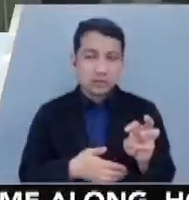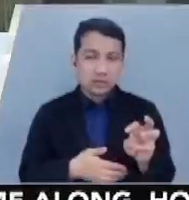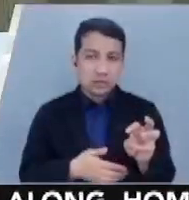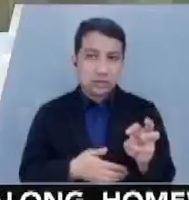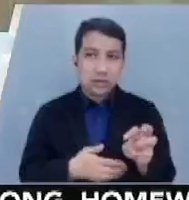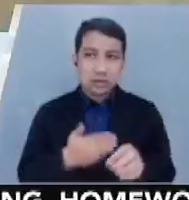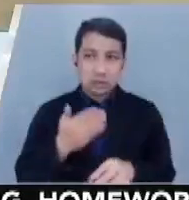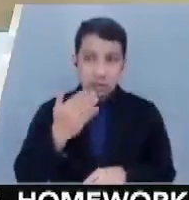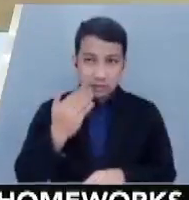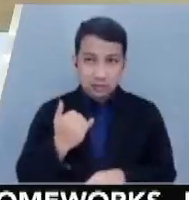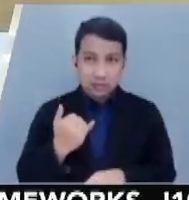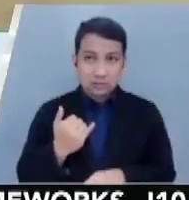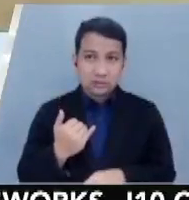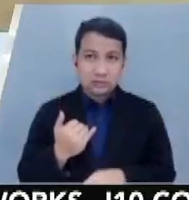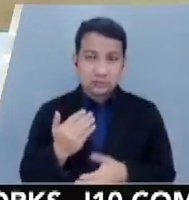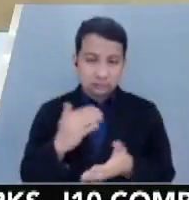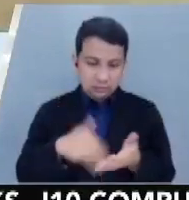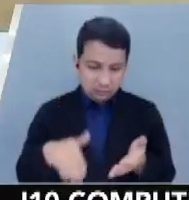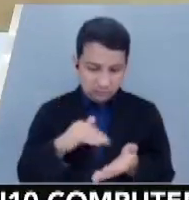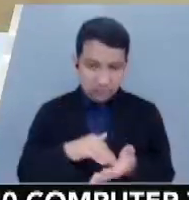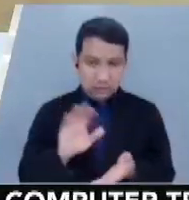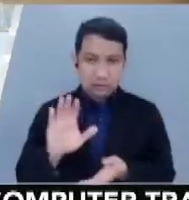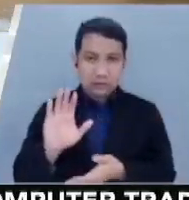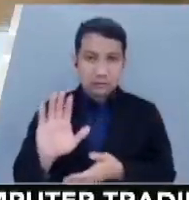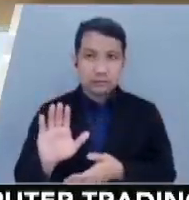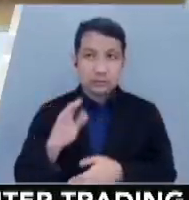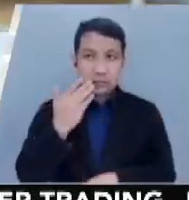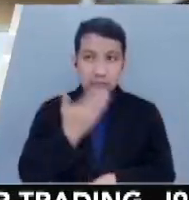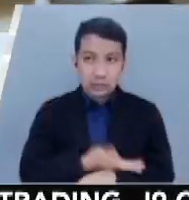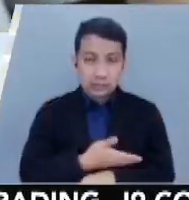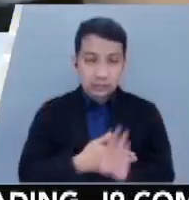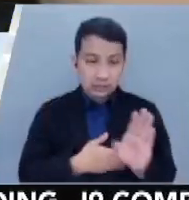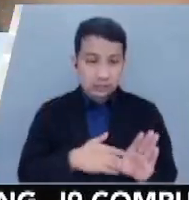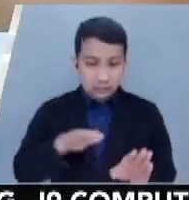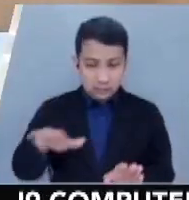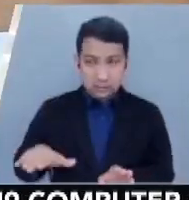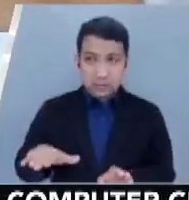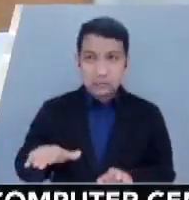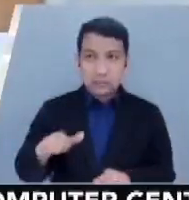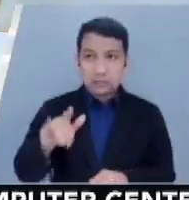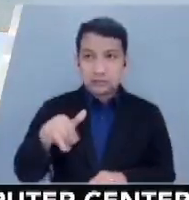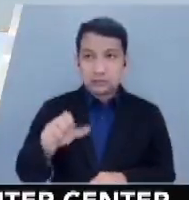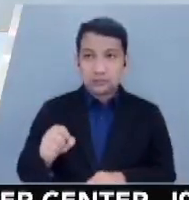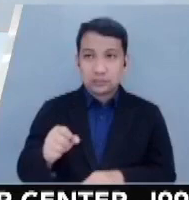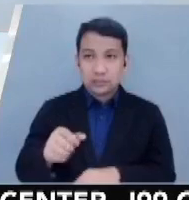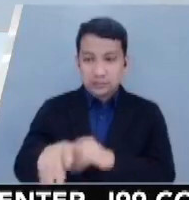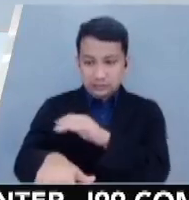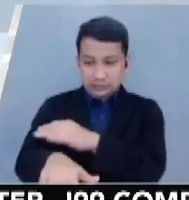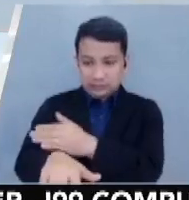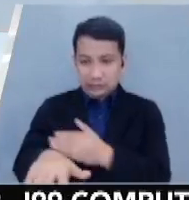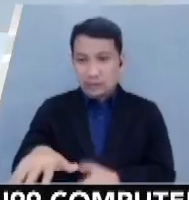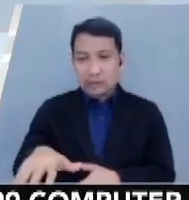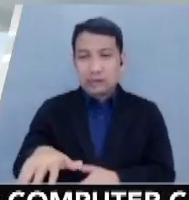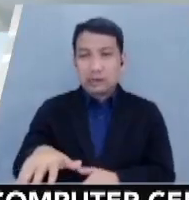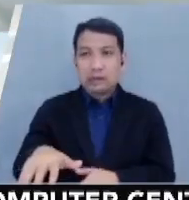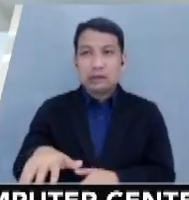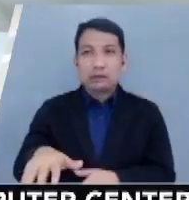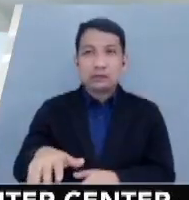tila naulit daw nang ang anak niyang si George na ipit naman ang kamay sa meat grinder